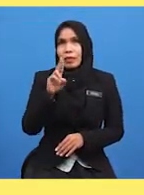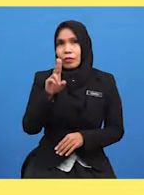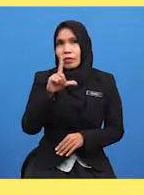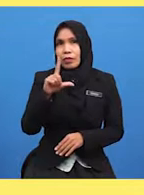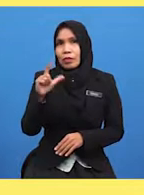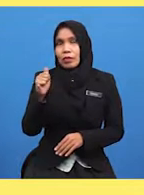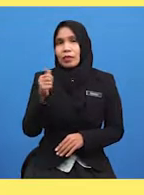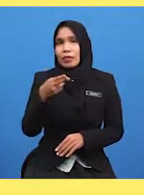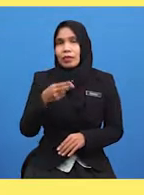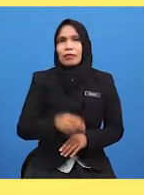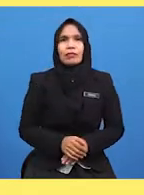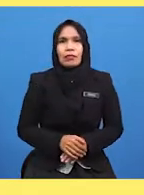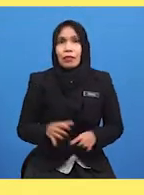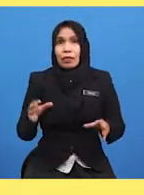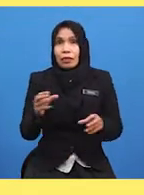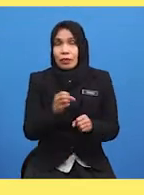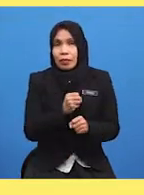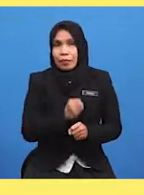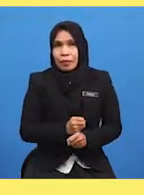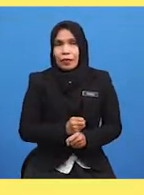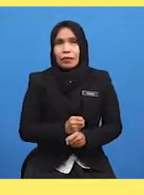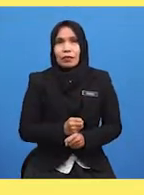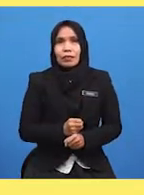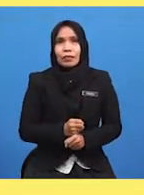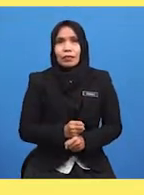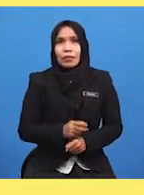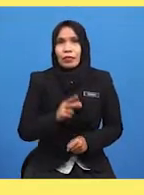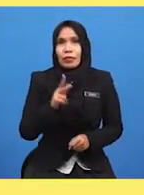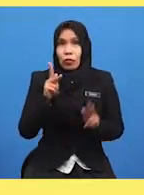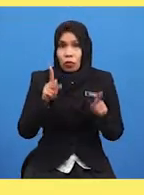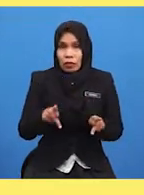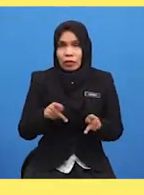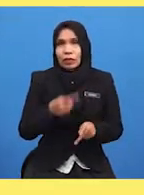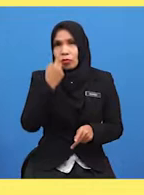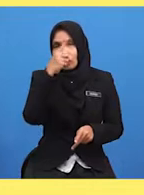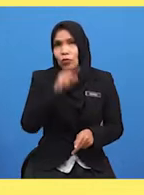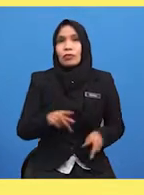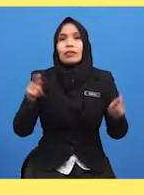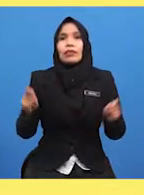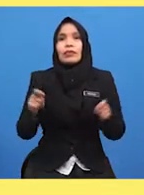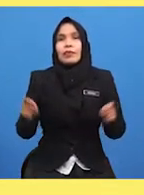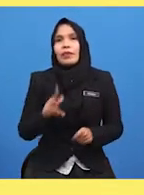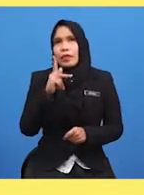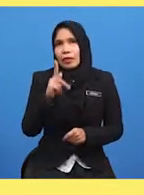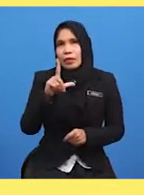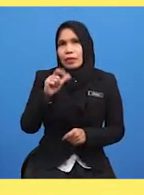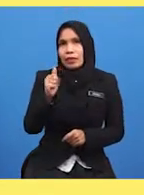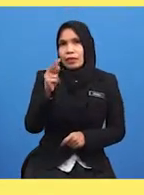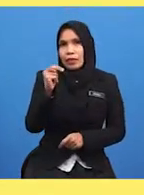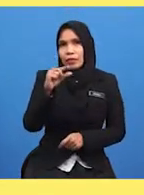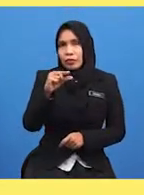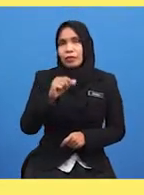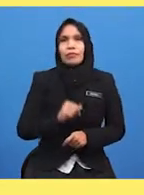menimbulkan rasa tidak puas hati Raja Ma'had yang mentakwil Klang ketika itu tumpul diauddin